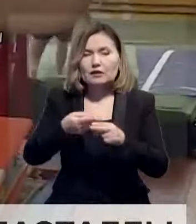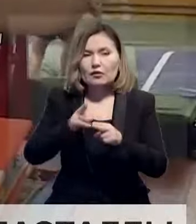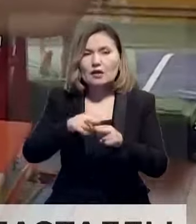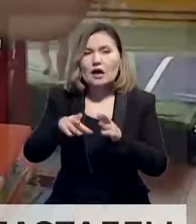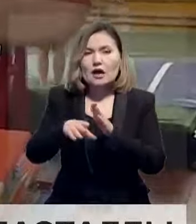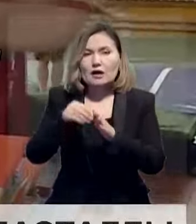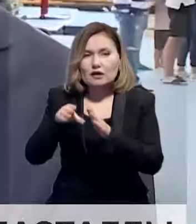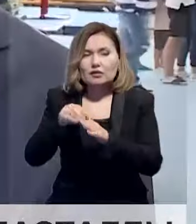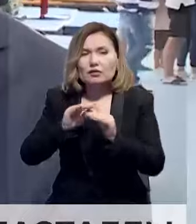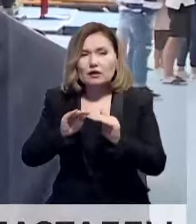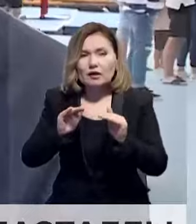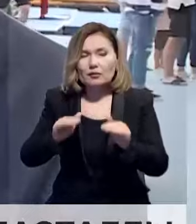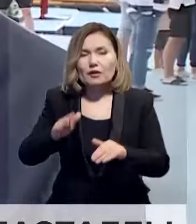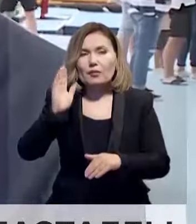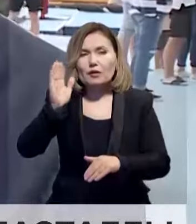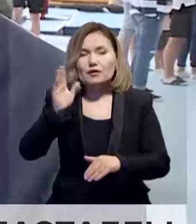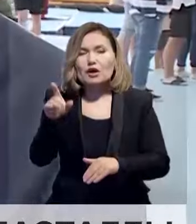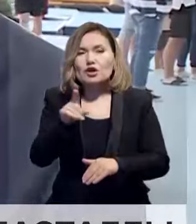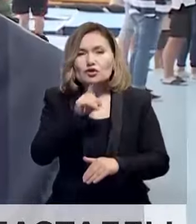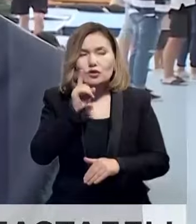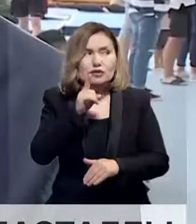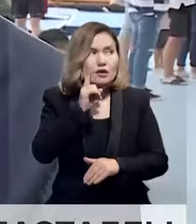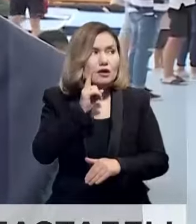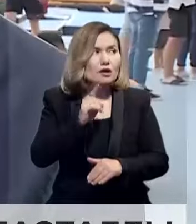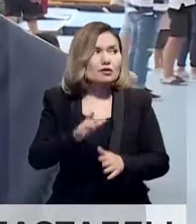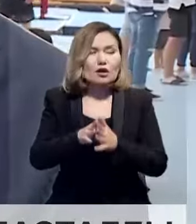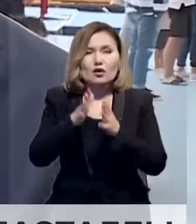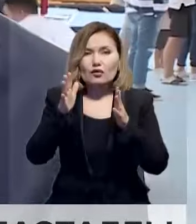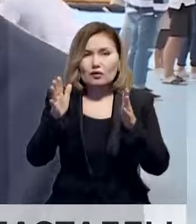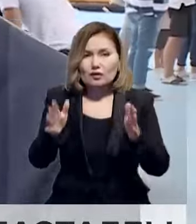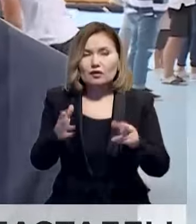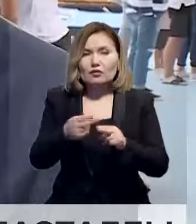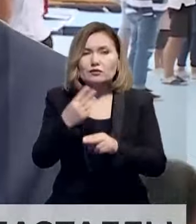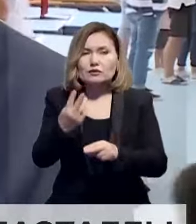жасау. Ертең ана жастарға кім келеді олардың орнына?